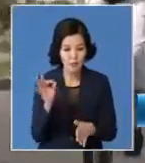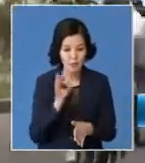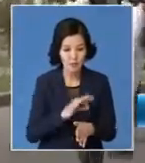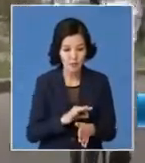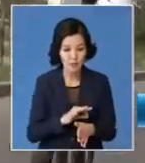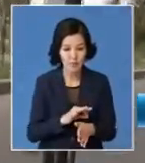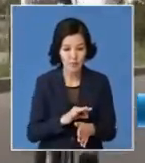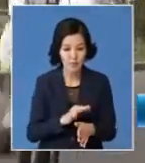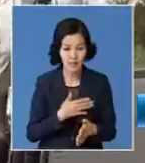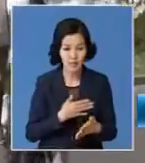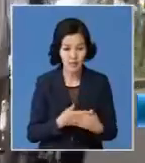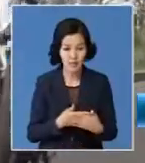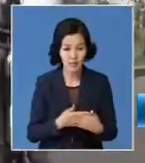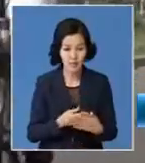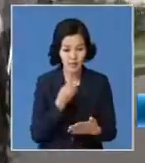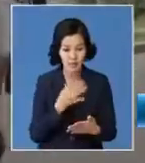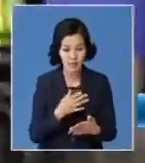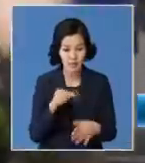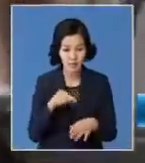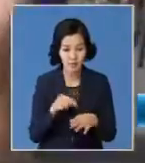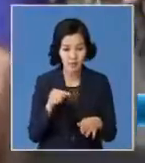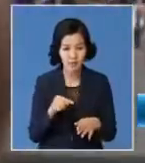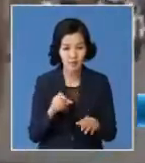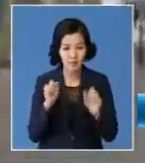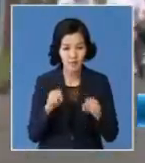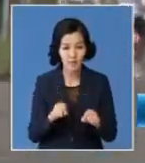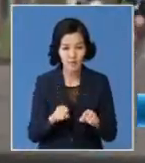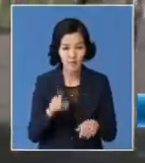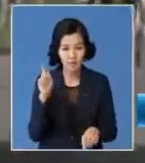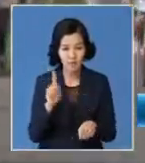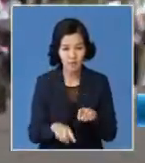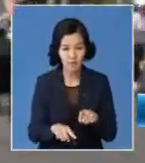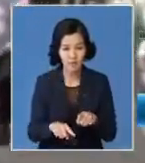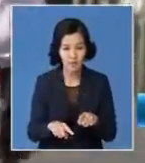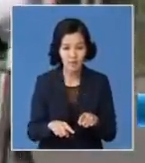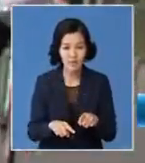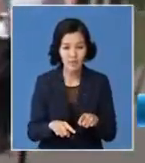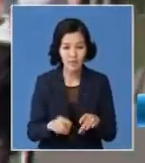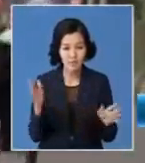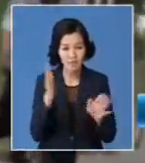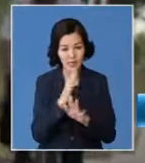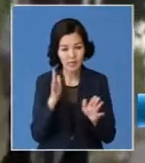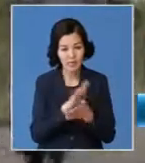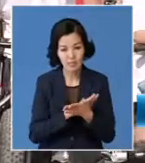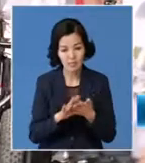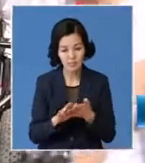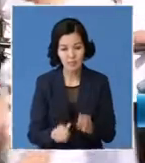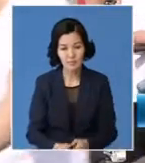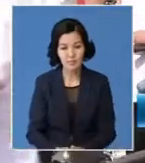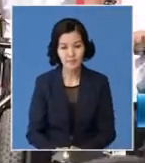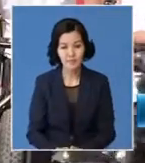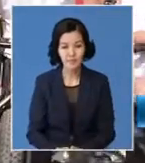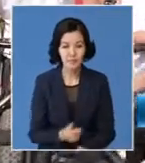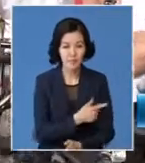только самые очевидные. Хорошее самочувствие, возможность быстро доехать до любой точки города и экологичность транспорта.